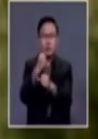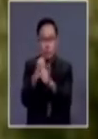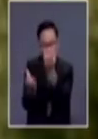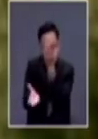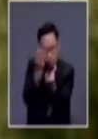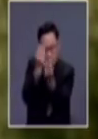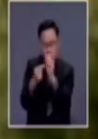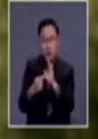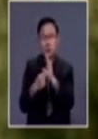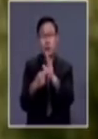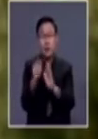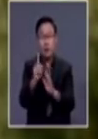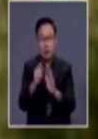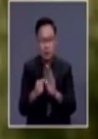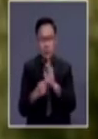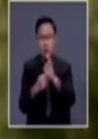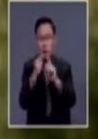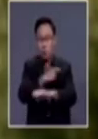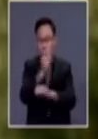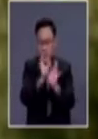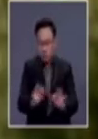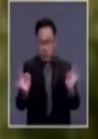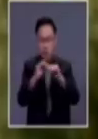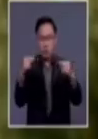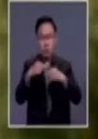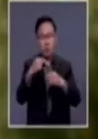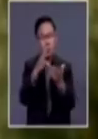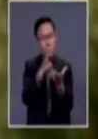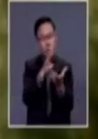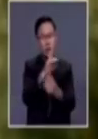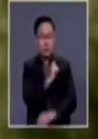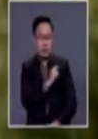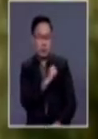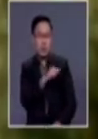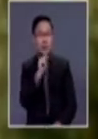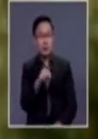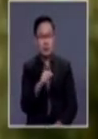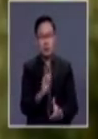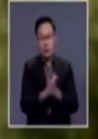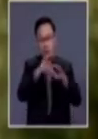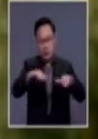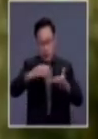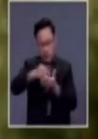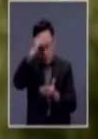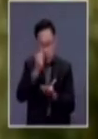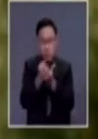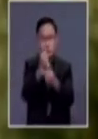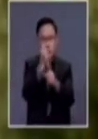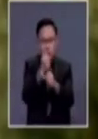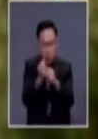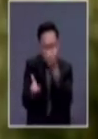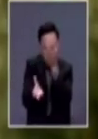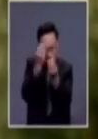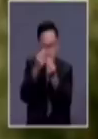นะครับอย่างยกตัวอย่างสมมติว่าวันสำคัญทางประเพณีศาสนานะครับก็นักเรียนก็เข้าไปร่วมในพิธีในงานเพื่อเป็นการปลูกฝังให้เด็ก